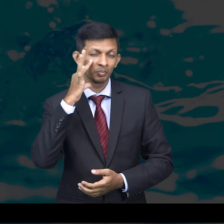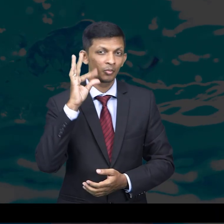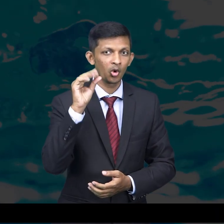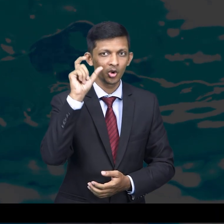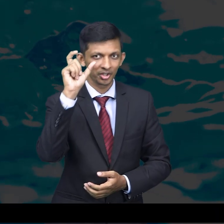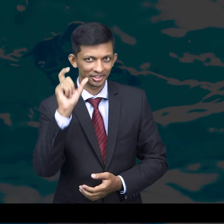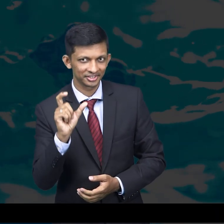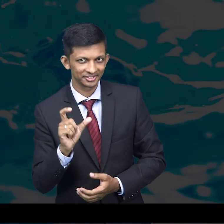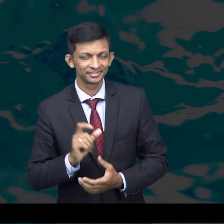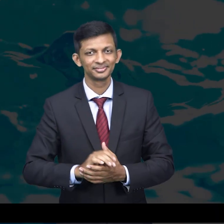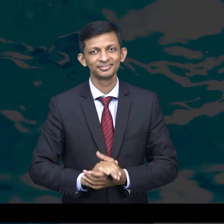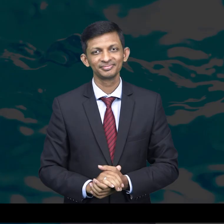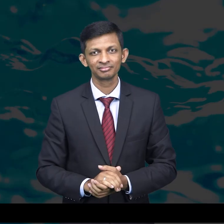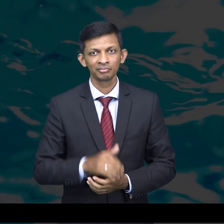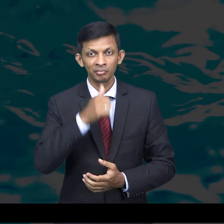मुख्य शब्द: